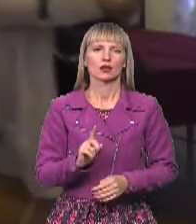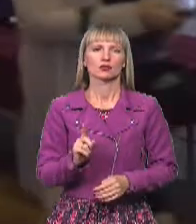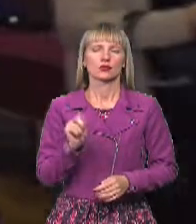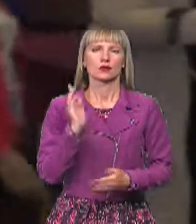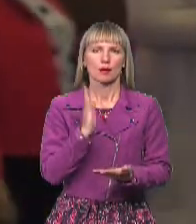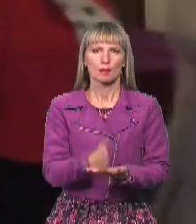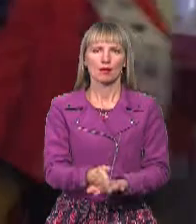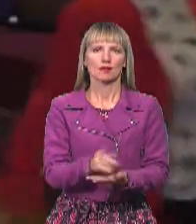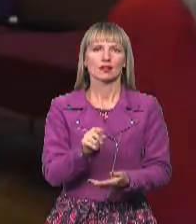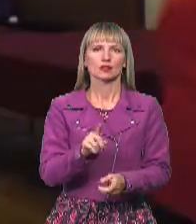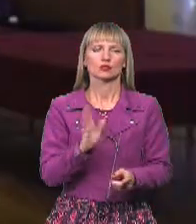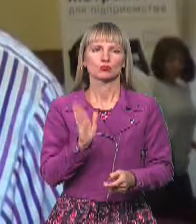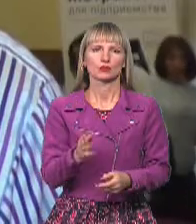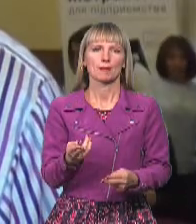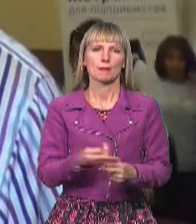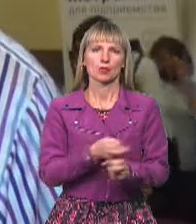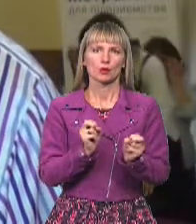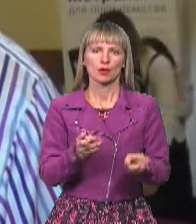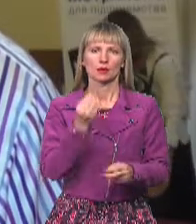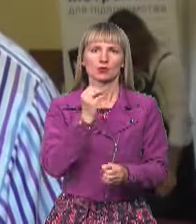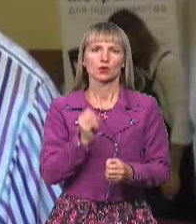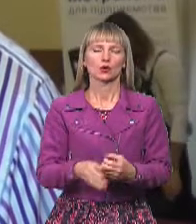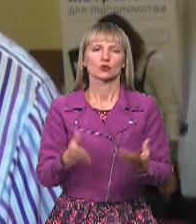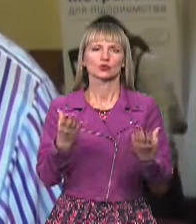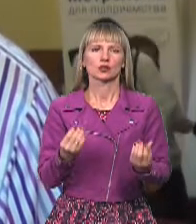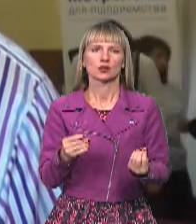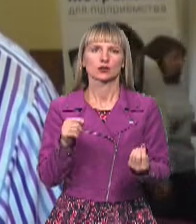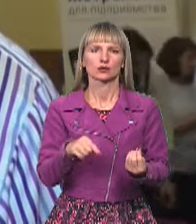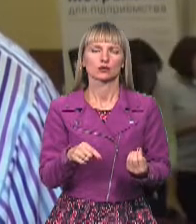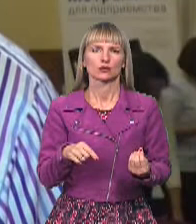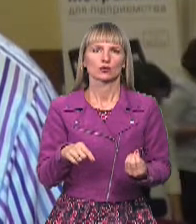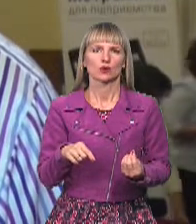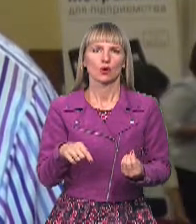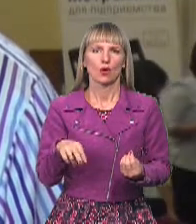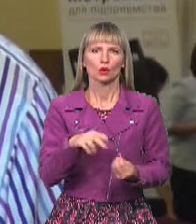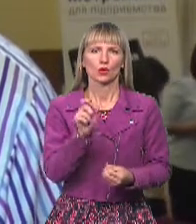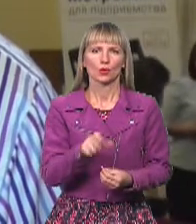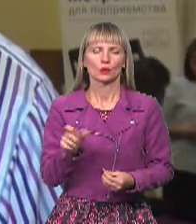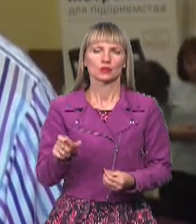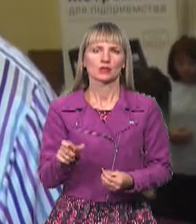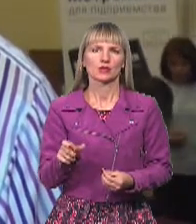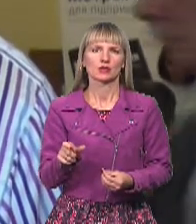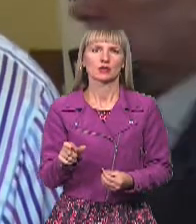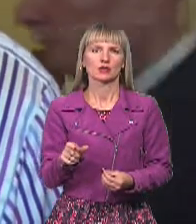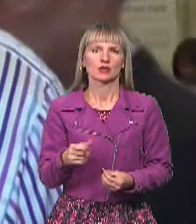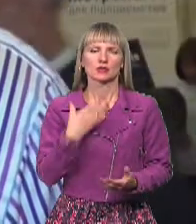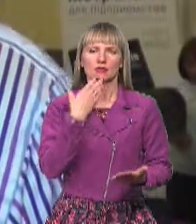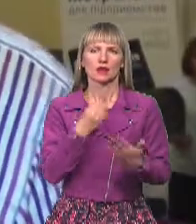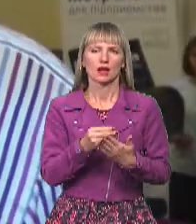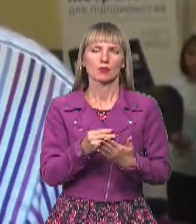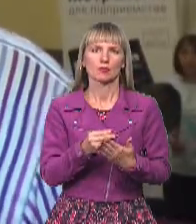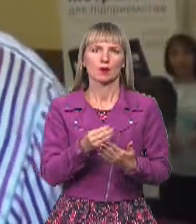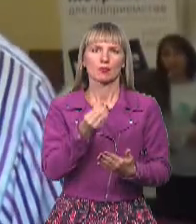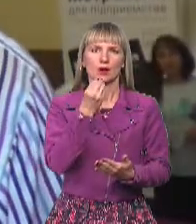щоб випускати цей безпечний харчовий продукт. Кожен день десь труються люди. Труються люди, хтось їх труїть своїм продуктом небезпечним.